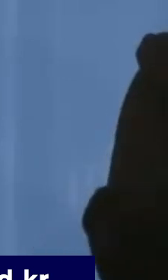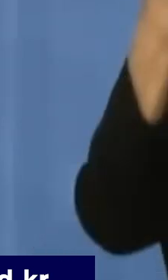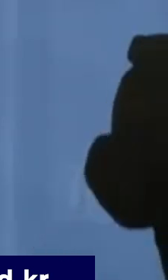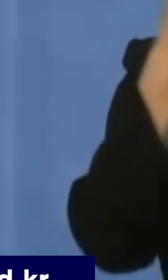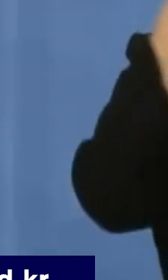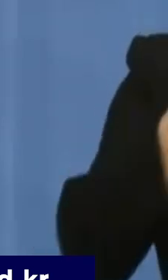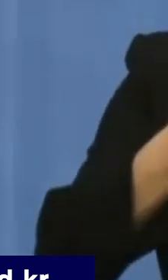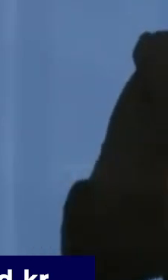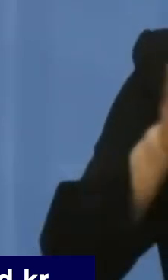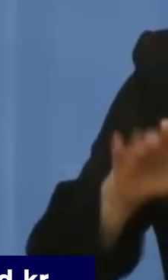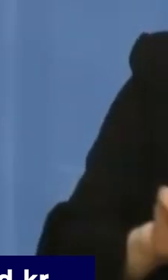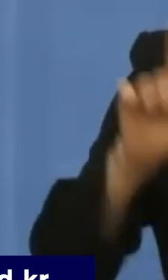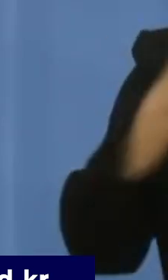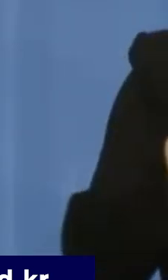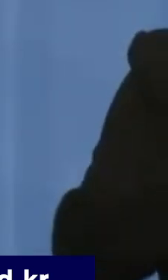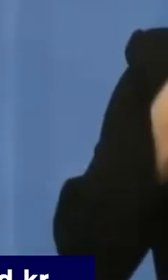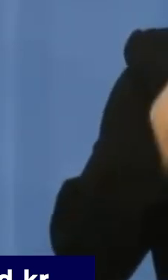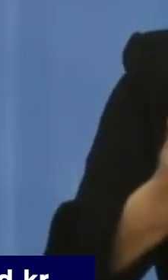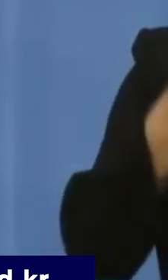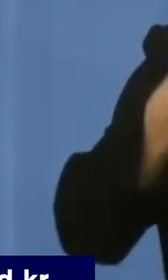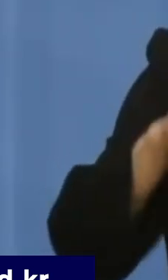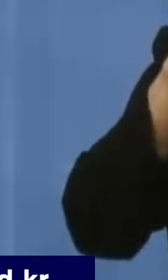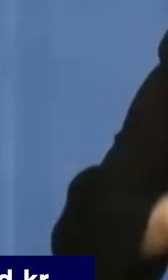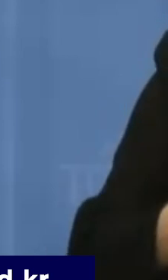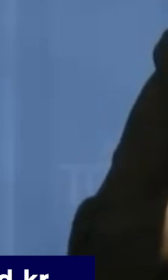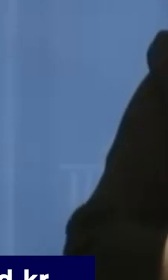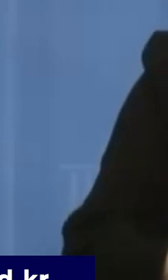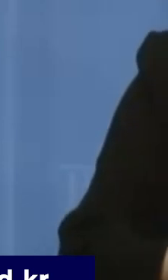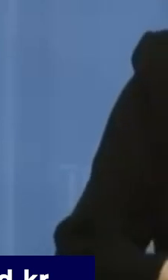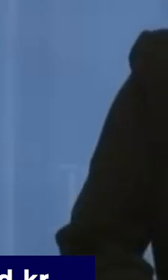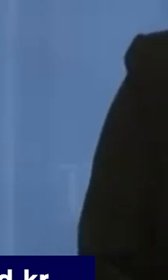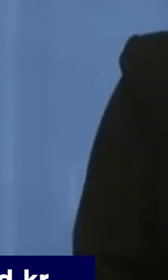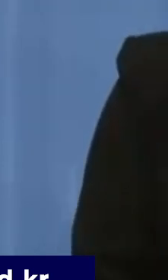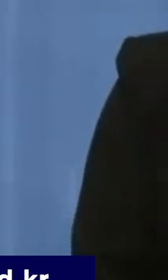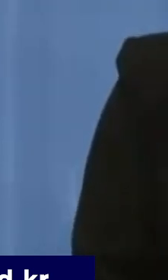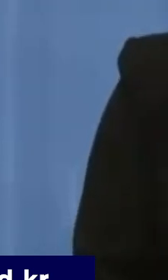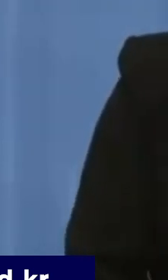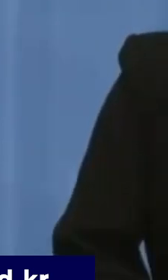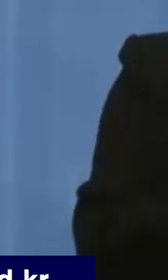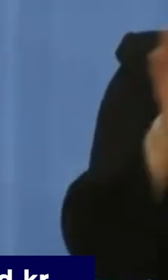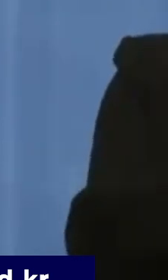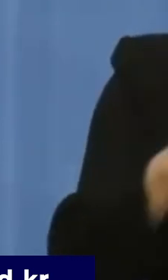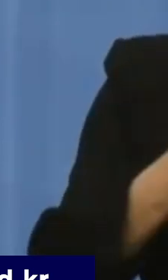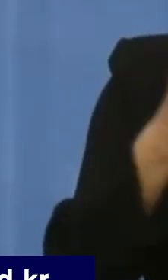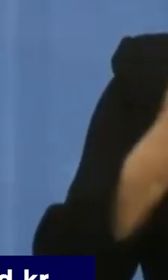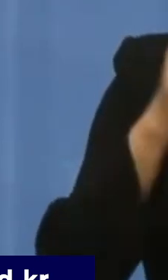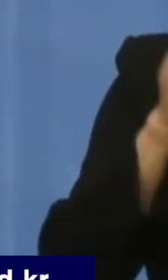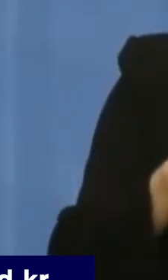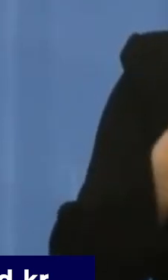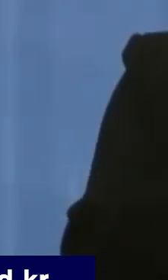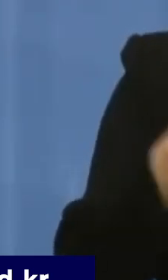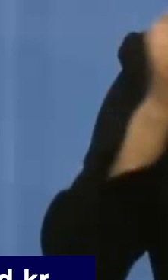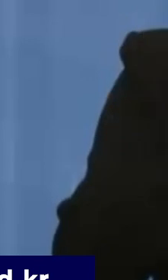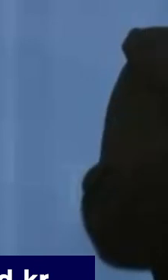쌍특검을 늦어도 올해 안에 추진할 수 있는 남은 방안은 하나입니다. 3월 임시회에서 본회의